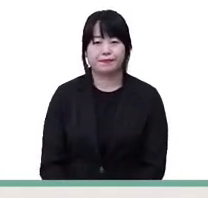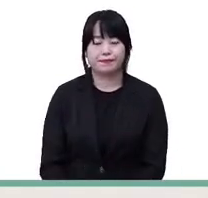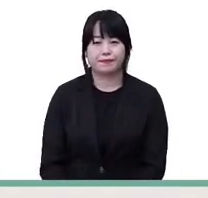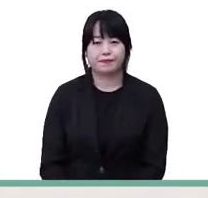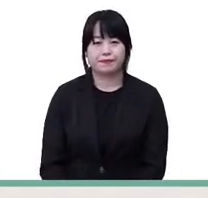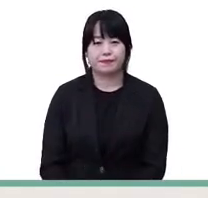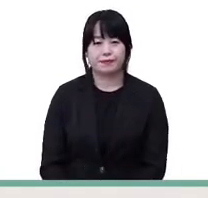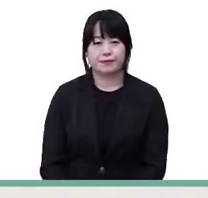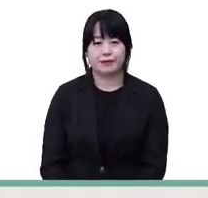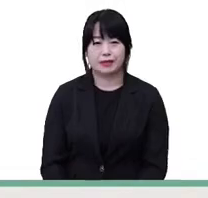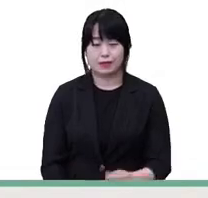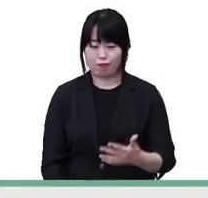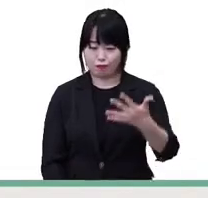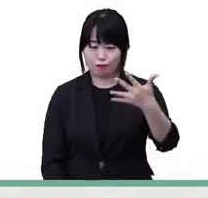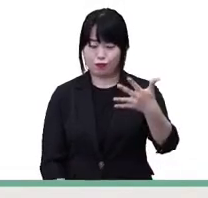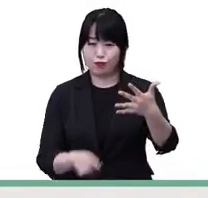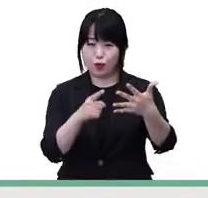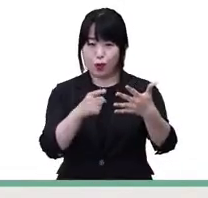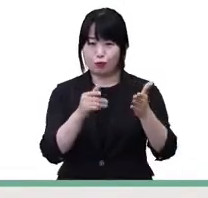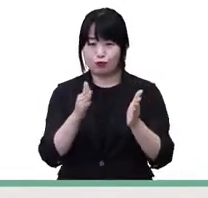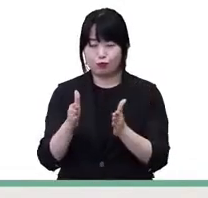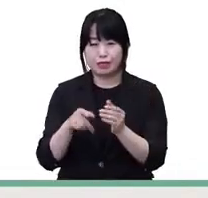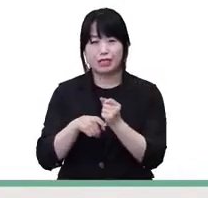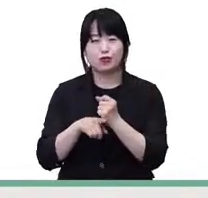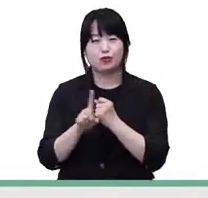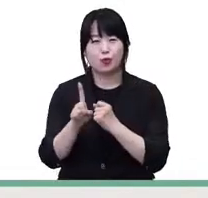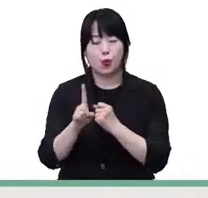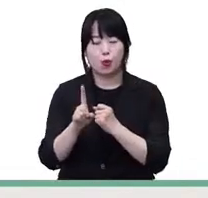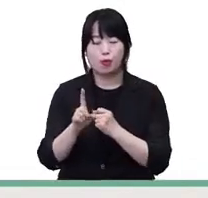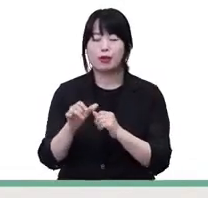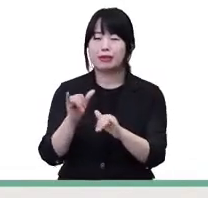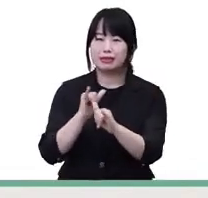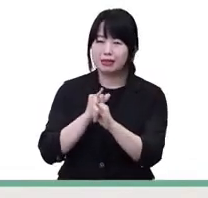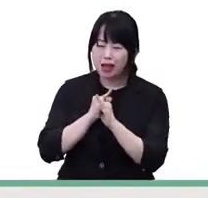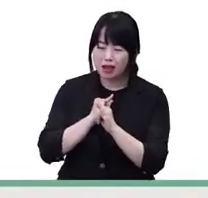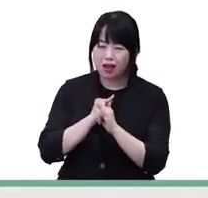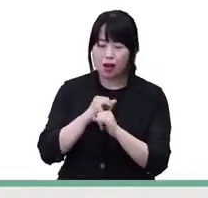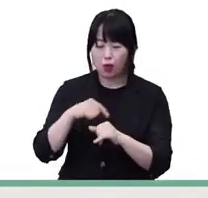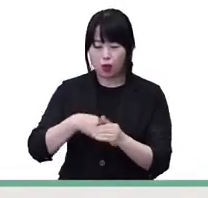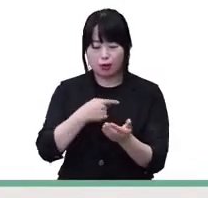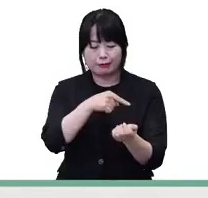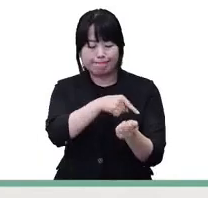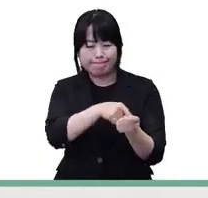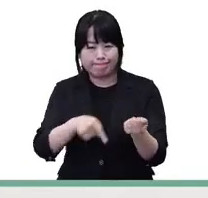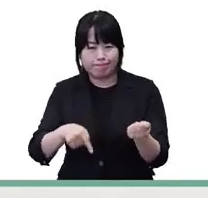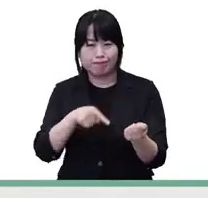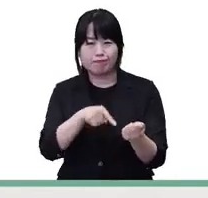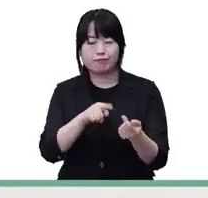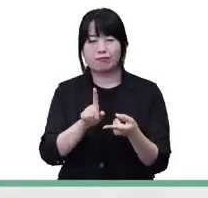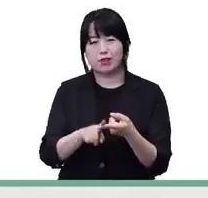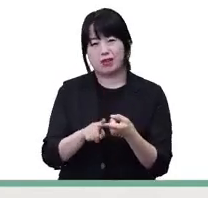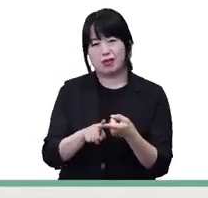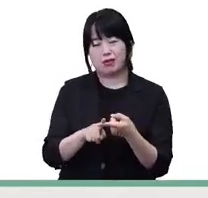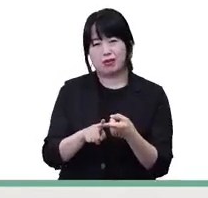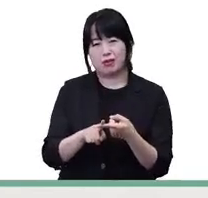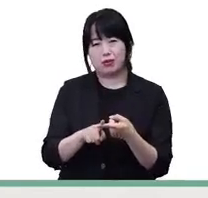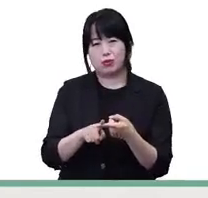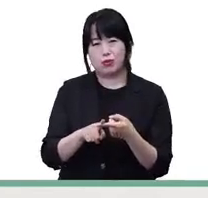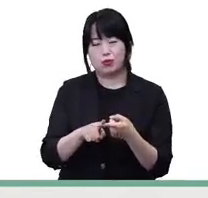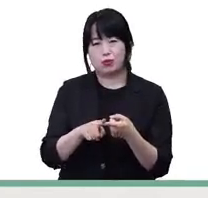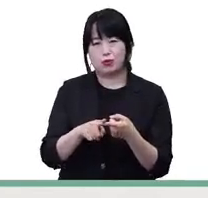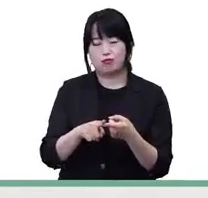뭐 슬라이드를 준비한 이유가요. 자살이라든지 자해라는 주제가 굉장히 힘들기